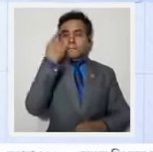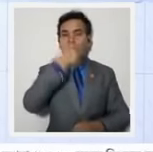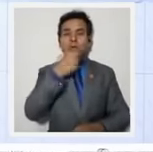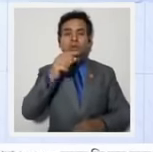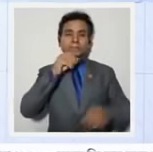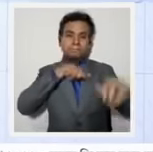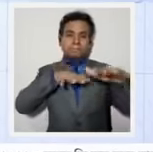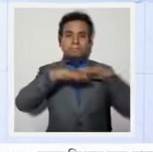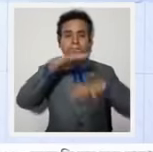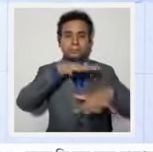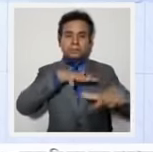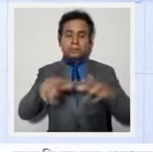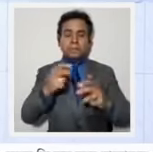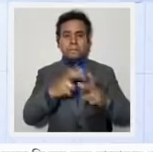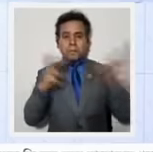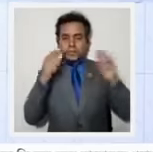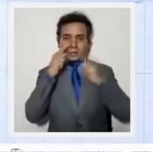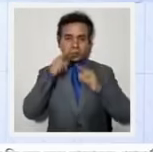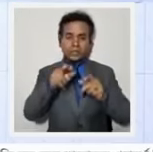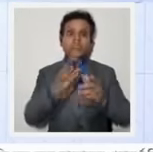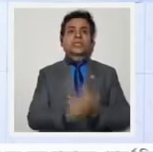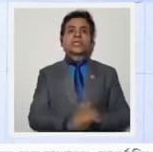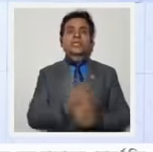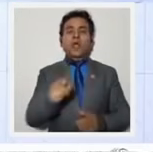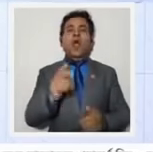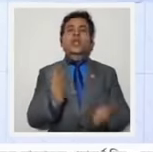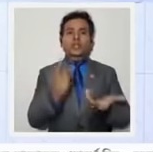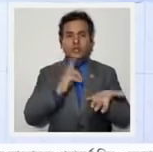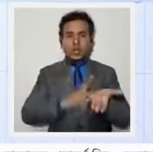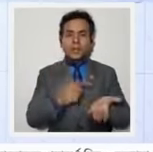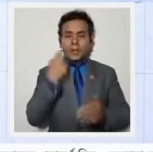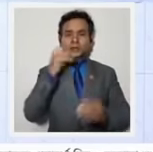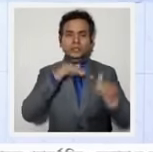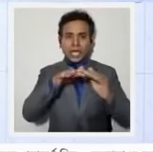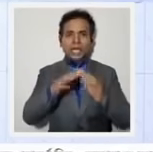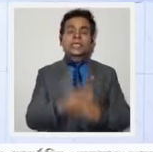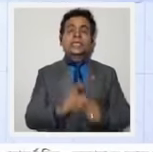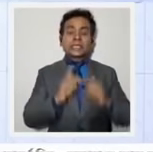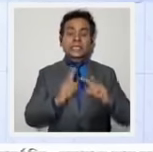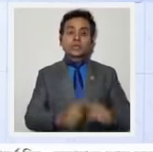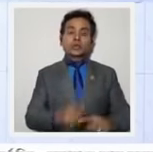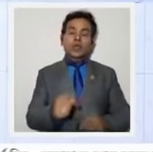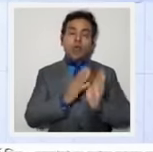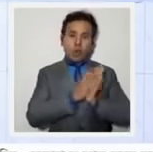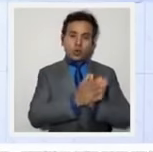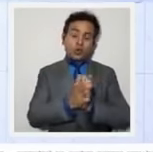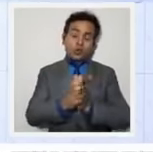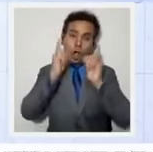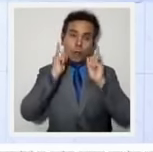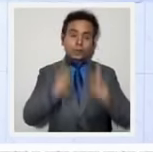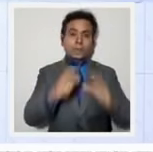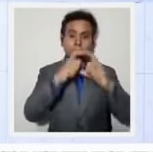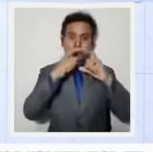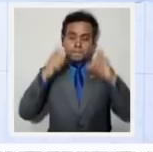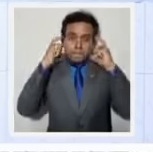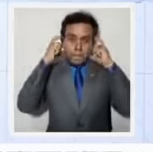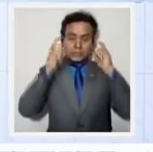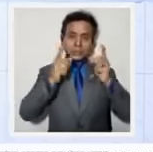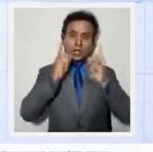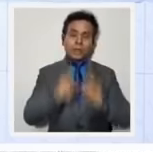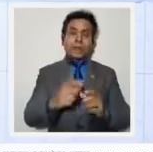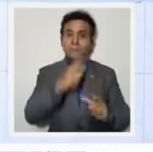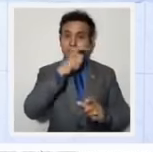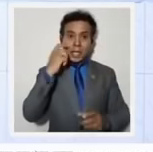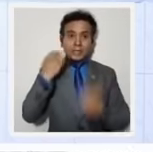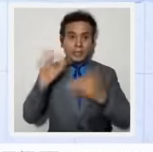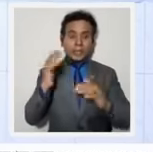এখন ঢাকা শহরে দেখছি যে আমাদের অনেক জায়গায় অনেক বেশি হয়তোবা প্রয়োজনেই মানুষ অনেক বেশি মানুষ রাস্তায় এবং দোকানপাটে,